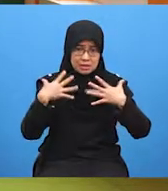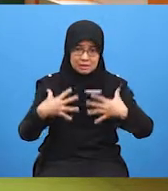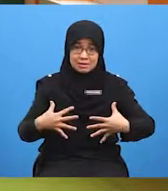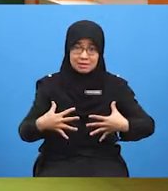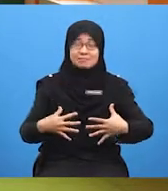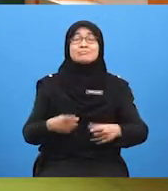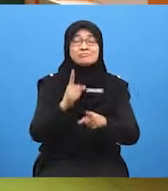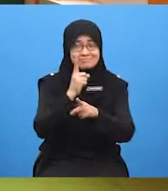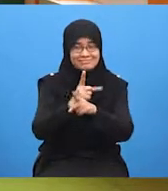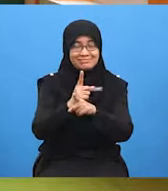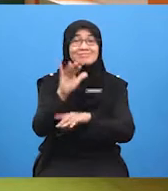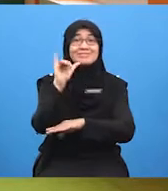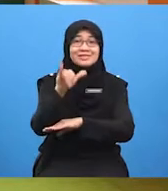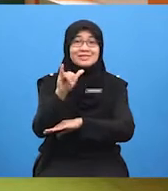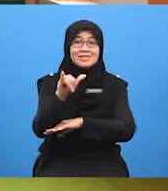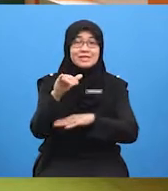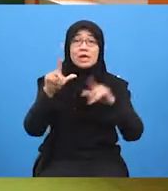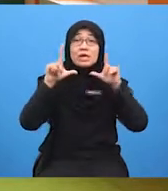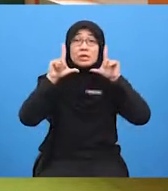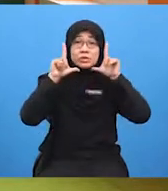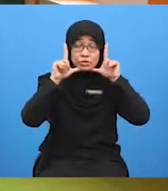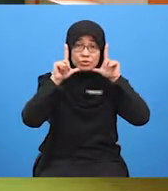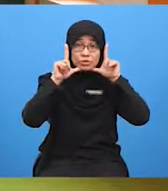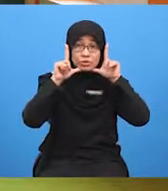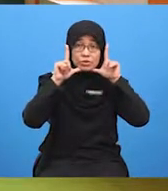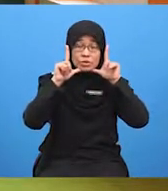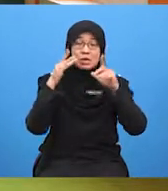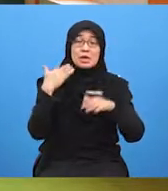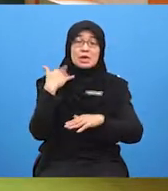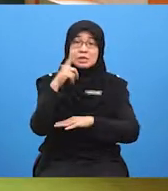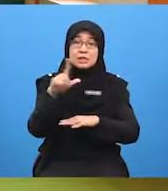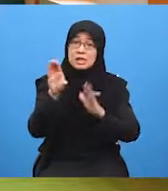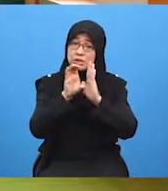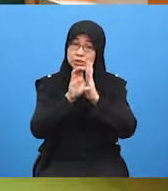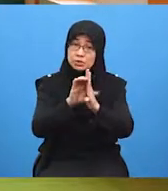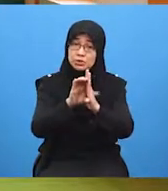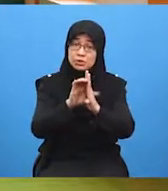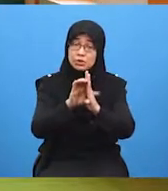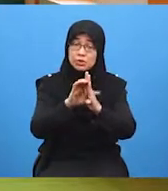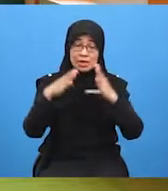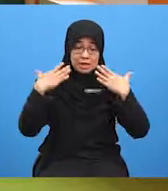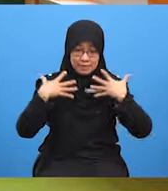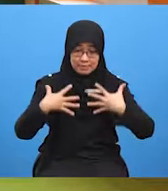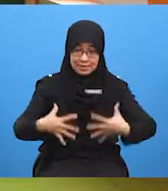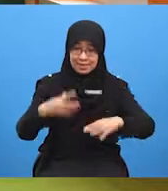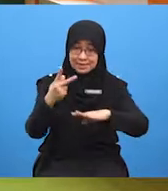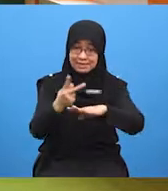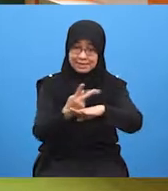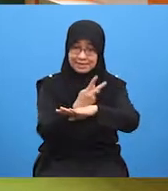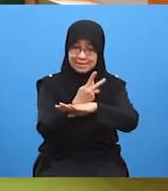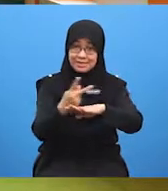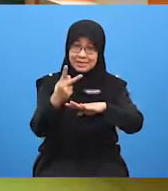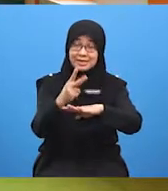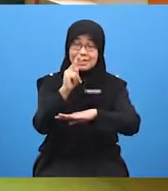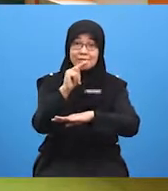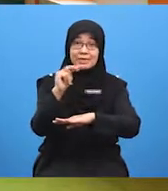Ya, tepat sekali. Tudung adalah salah satu contoh pakaian. Seterusnya, mari